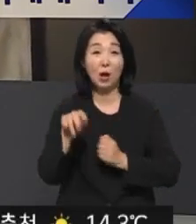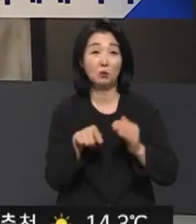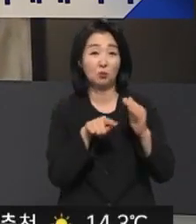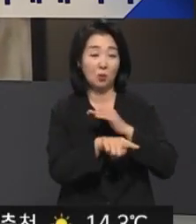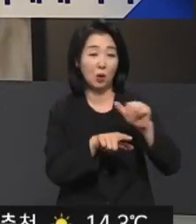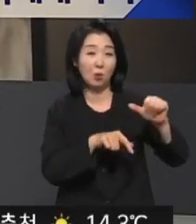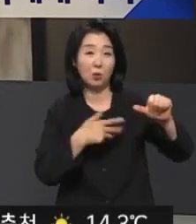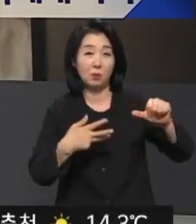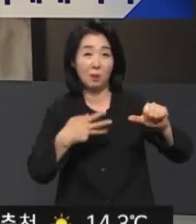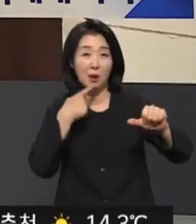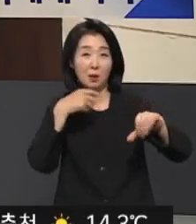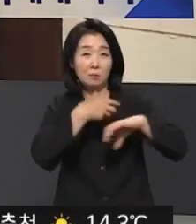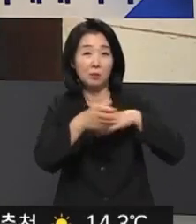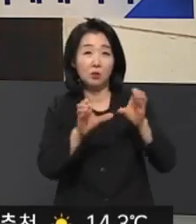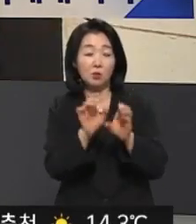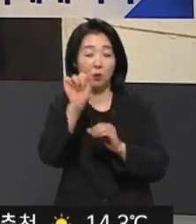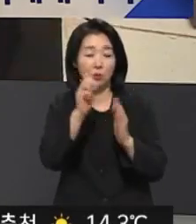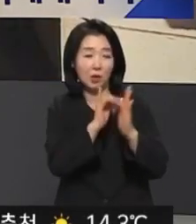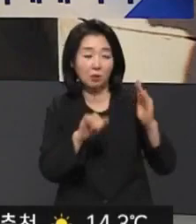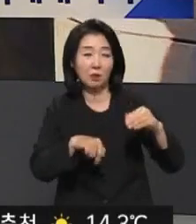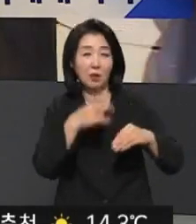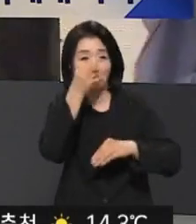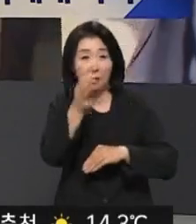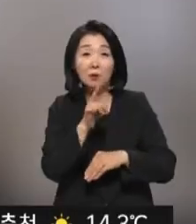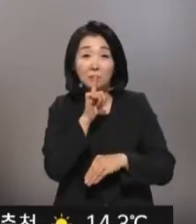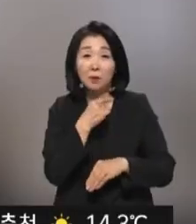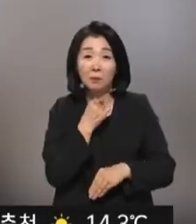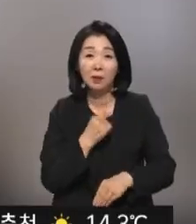민주화운동 유가족들에게 사과하고 싶다고 밝혔습니다.